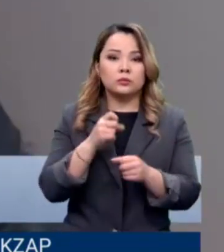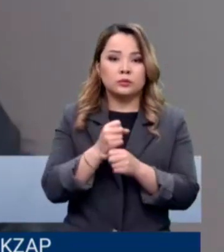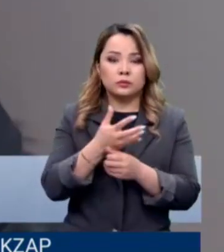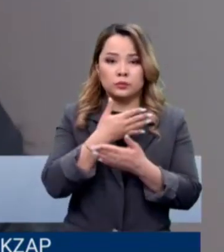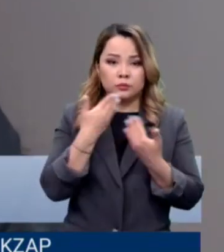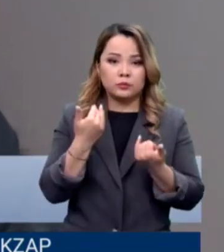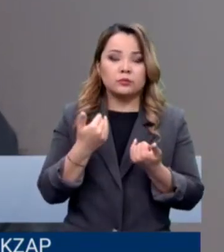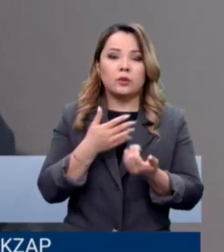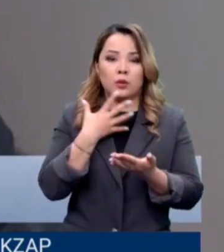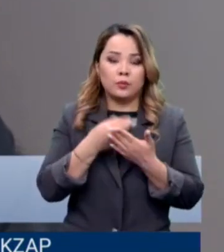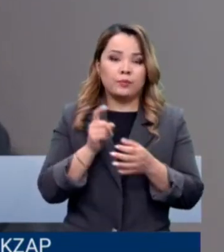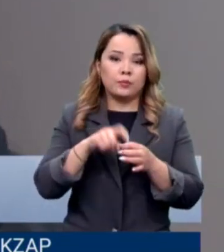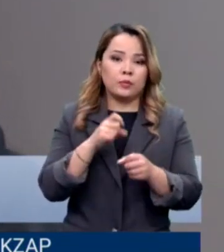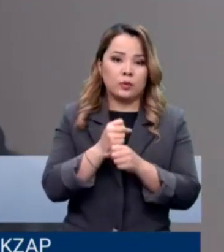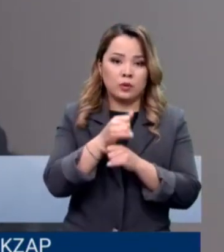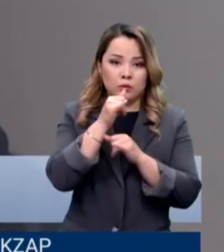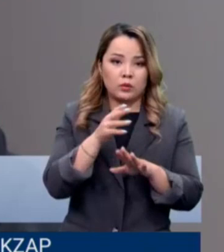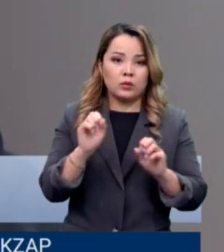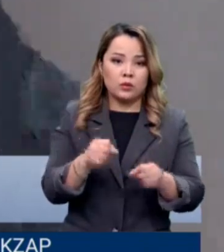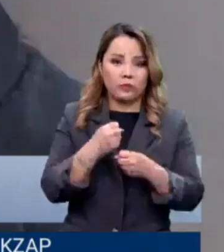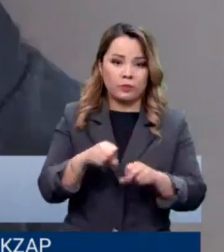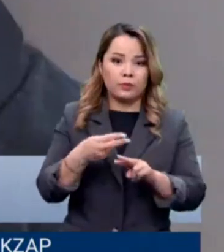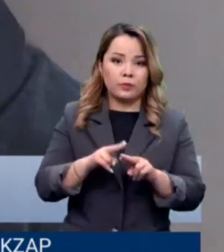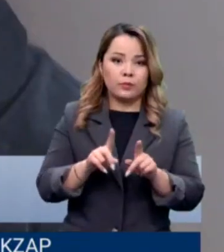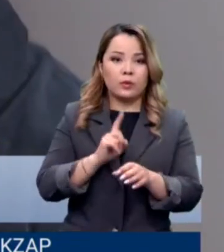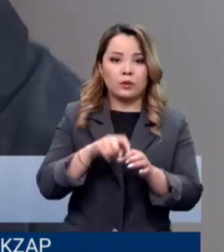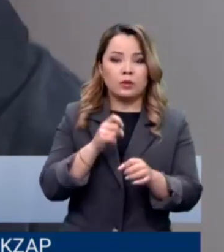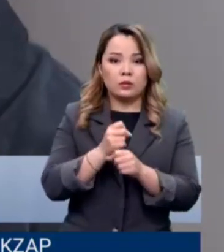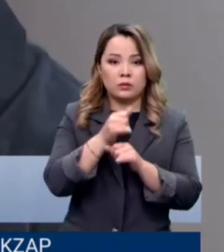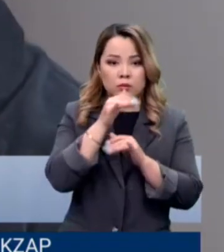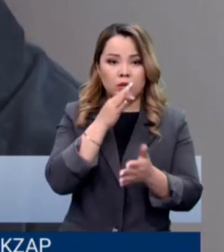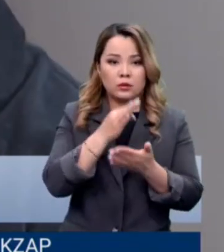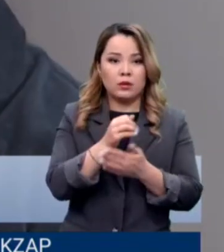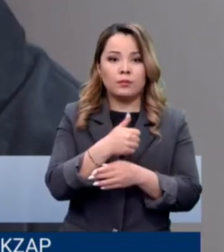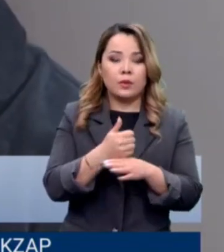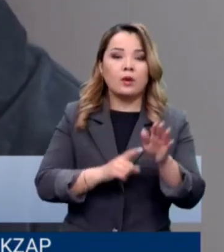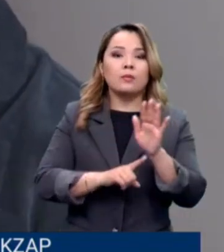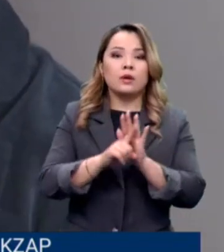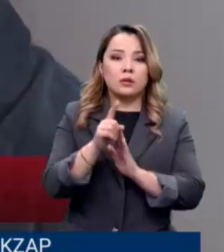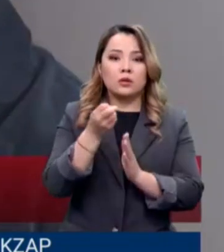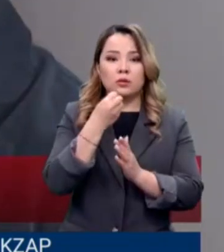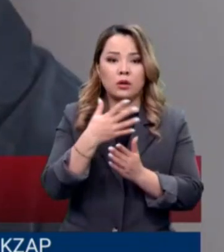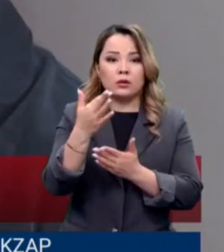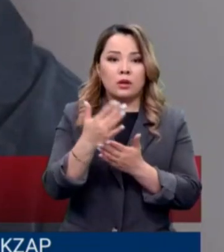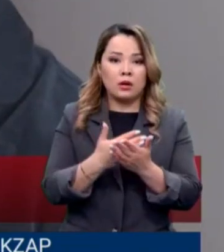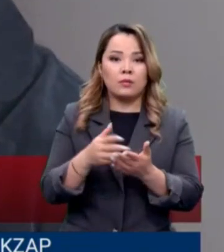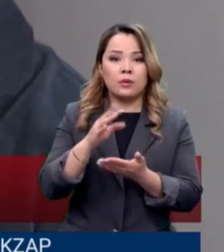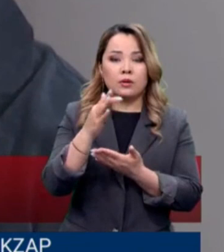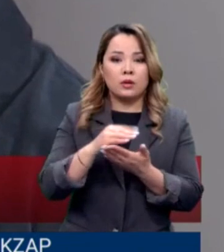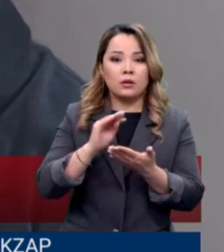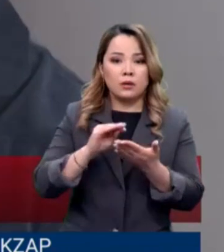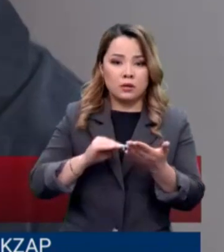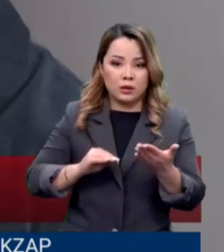не өзімізде тіркеле алмай отырмыз. Екі жақтан да мүмкіндік болмай тұр. Тіркеле алмаймыз. Ең басында бәрі жақсы нелерін бәрін, данныйларын